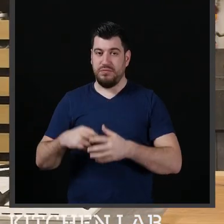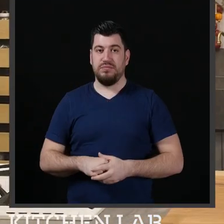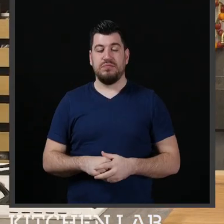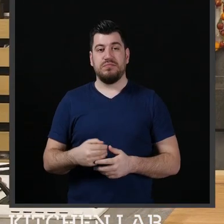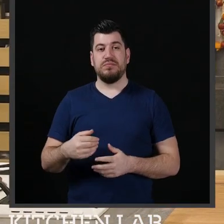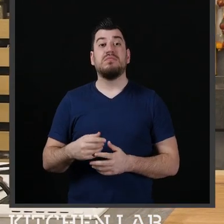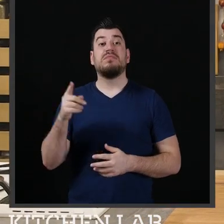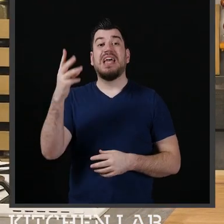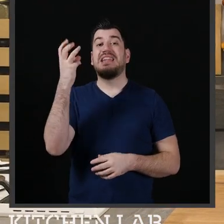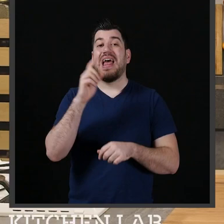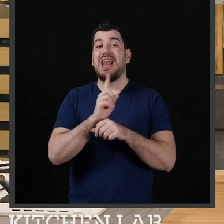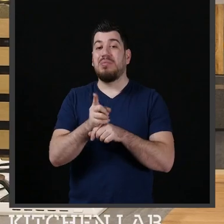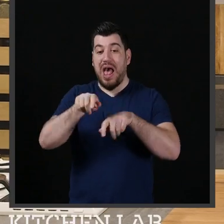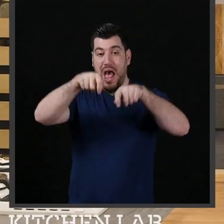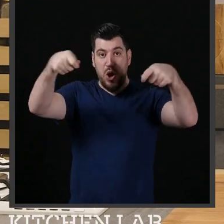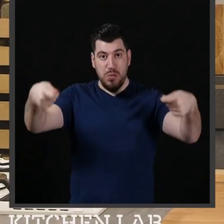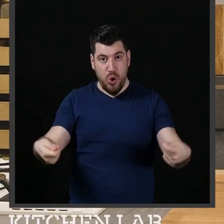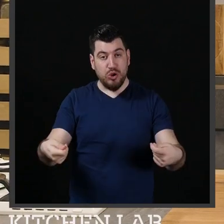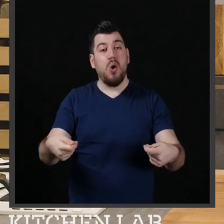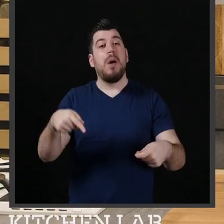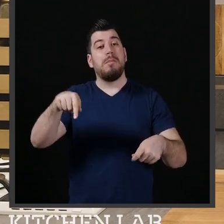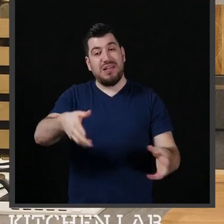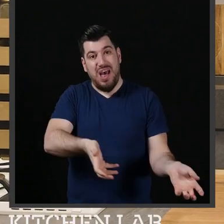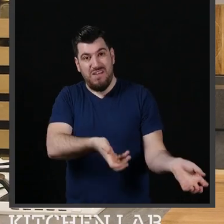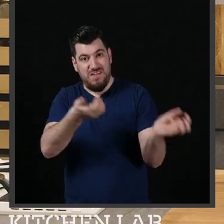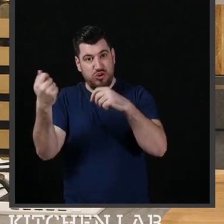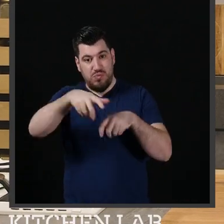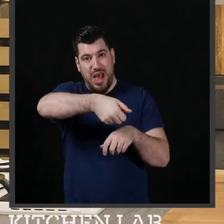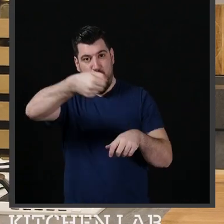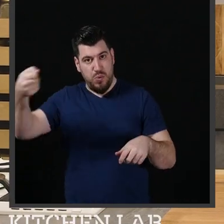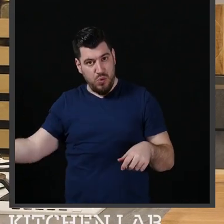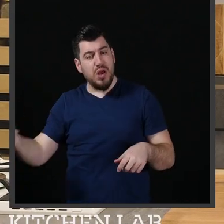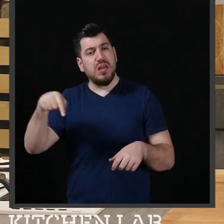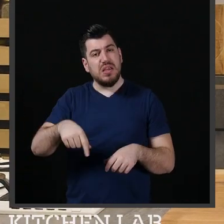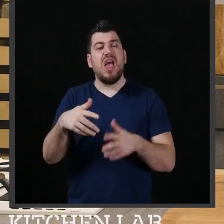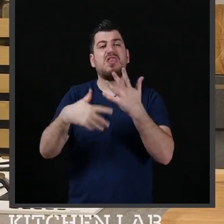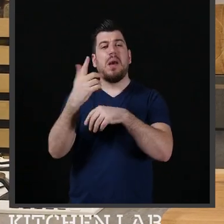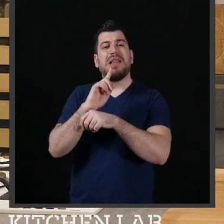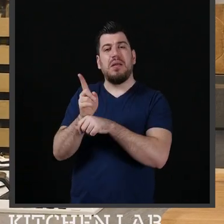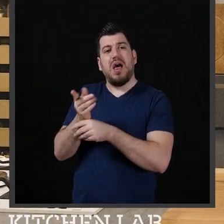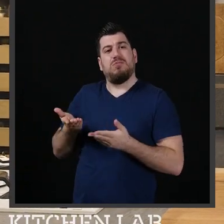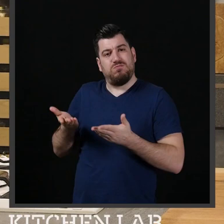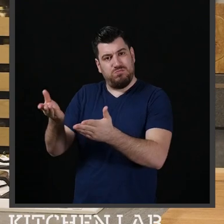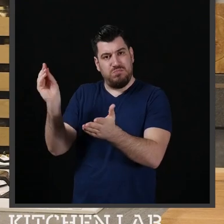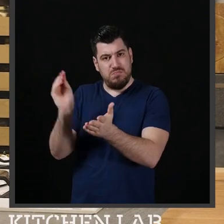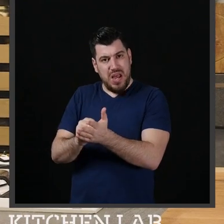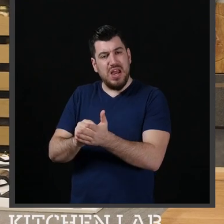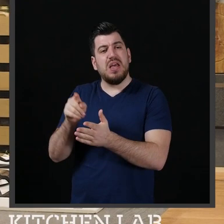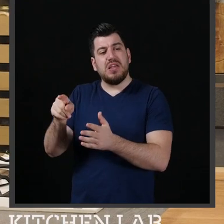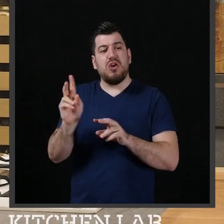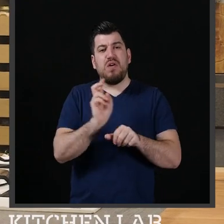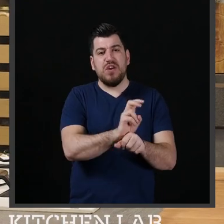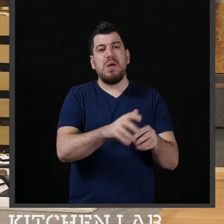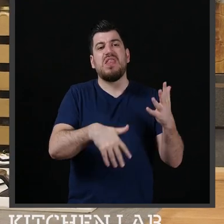Επαναλαμβάνω, 30 λεπτά με αλουμινόχαρτο, ξεσκεπάζουμε, άλλα 15 λεπτά μέχρι να πάρει ωραίο χρώμα και αφήνουμε στην άκρη να κρυώσουν λίγο, 10-15